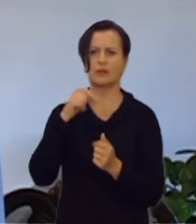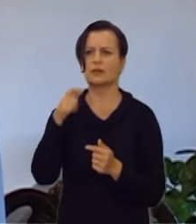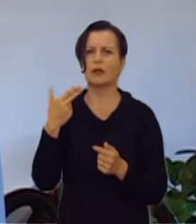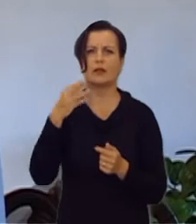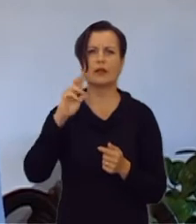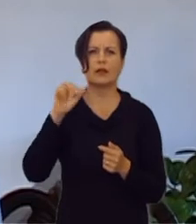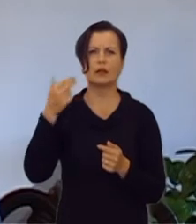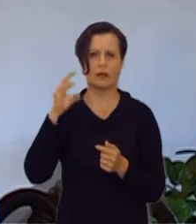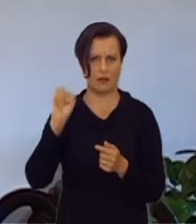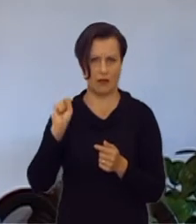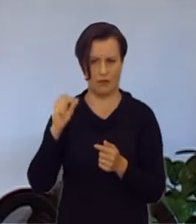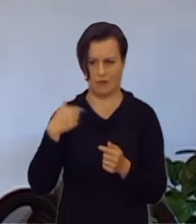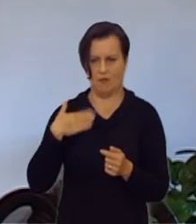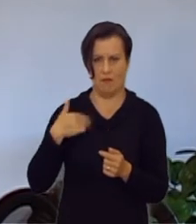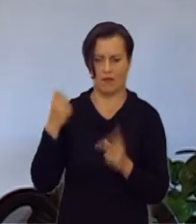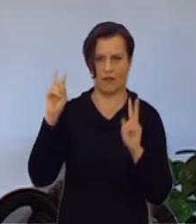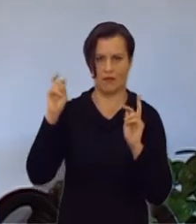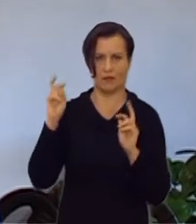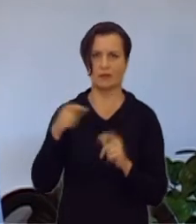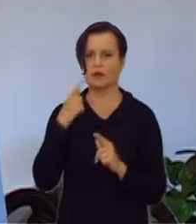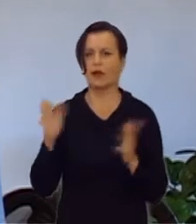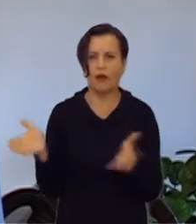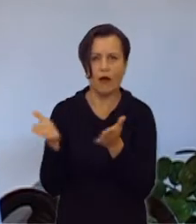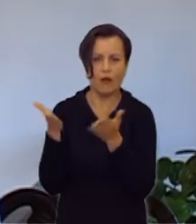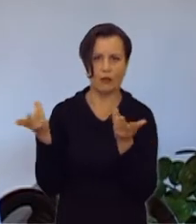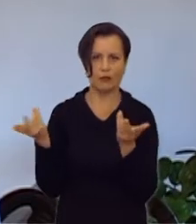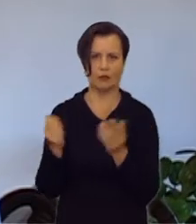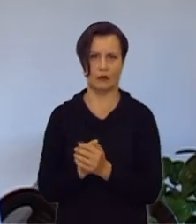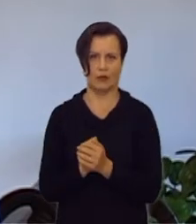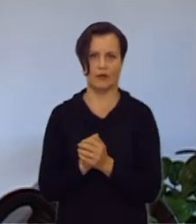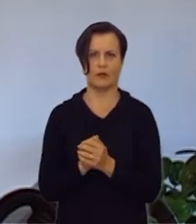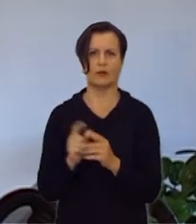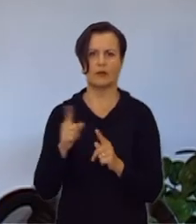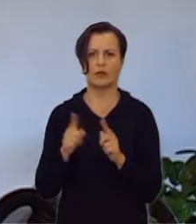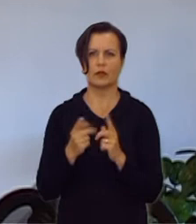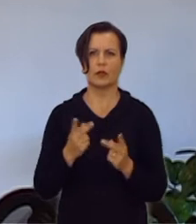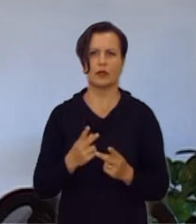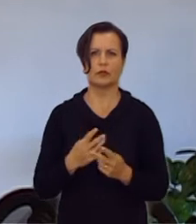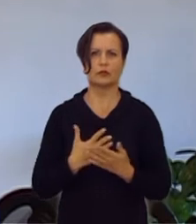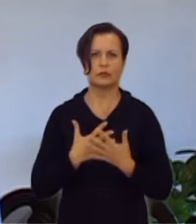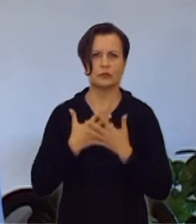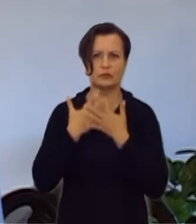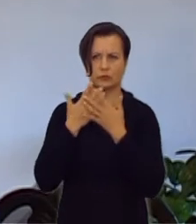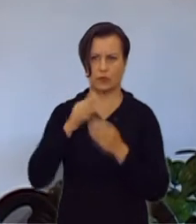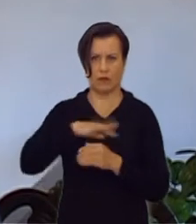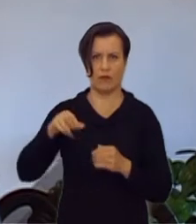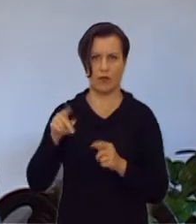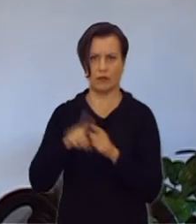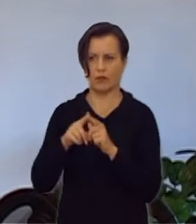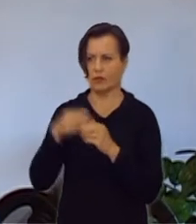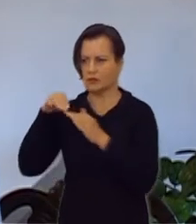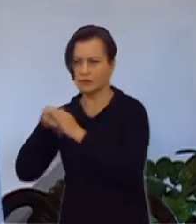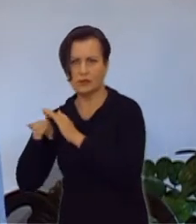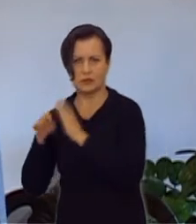ten sako Neringa, kaip mane jie vadina, ar tai auklėtoja. Žinau, kad bet džiugu tai, kad nesišalina